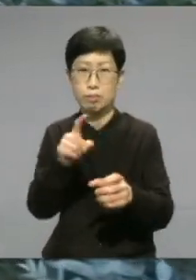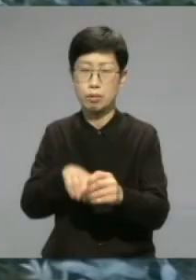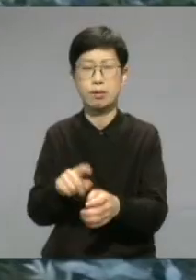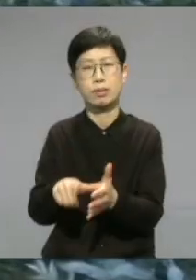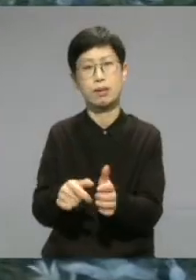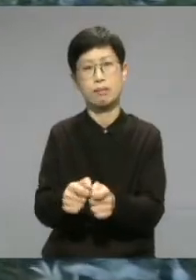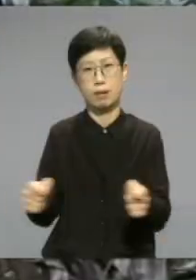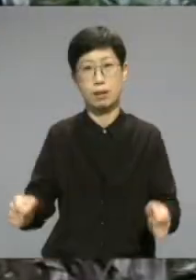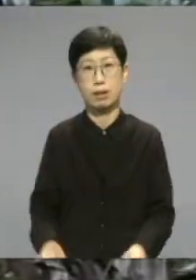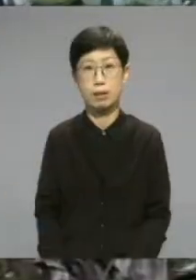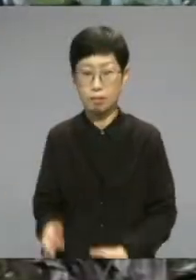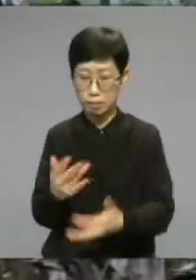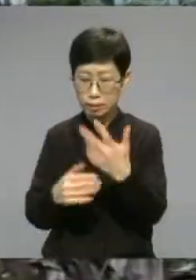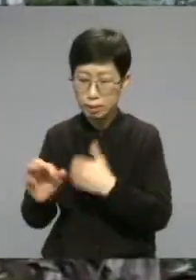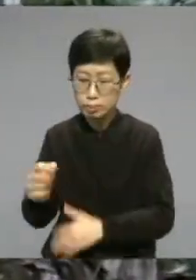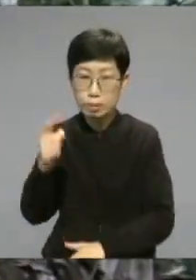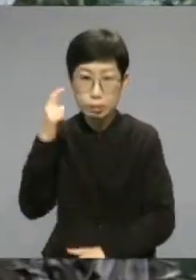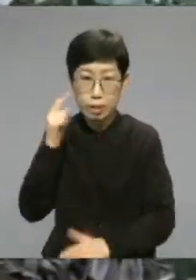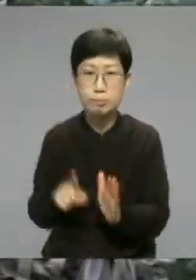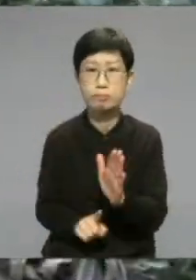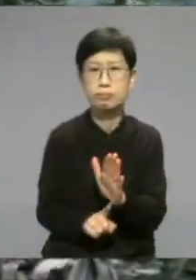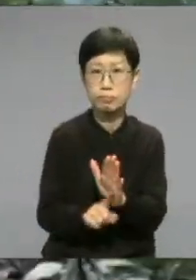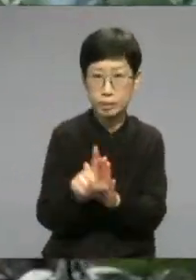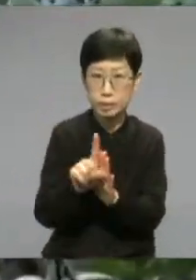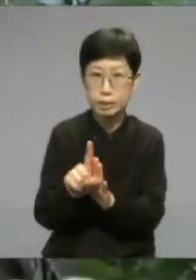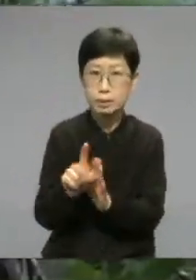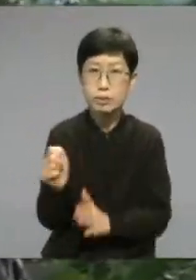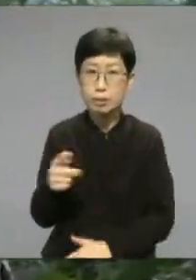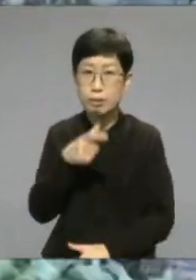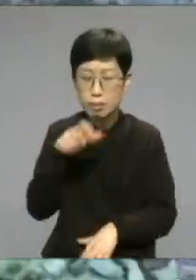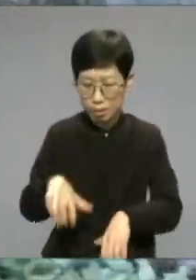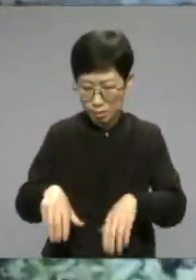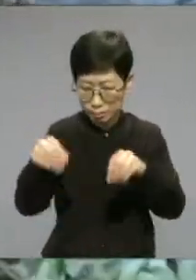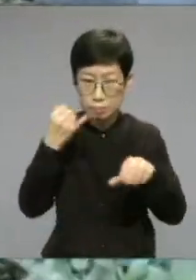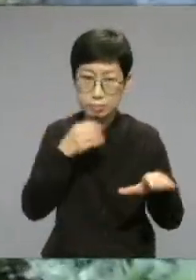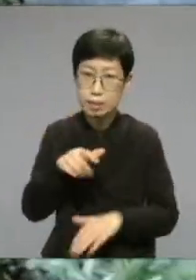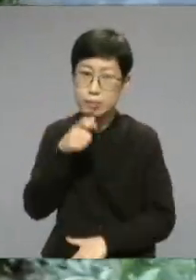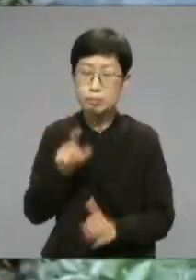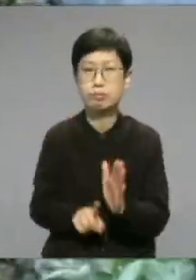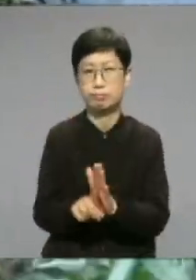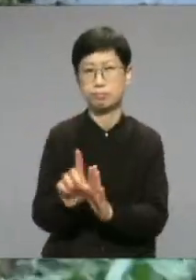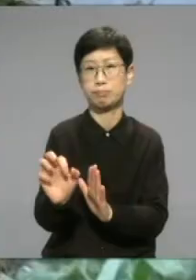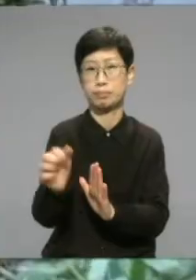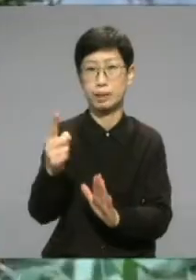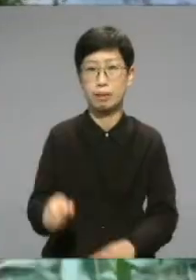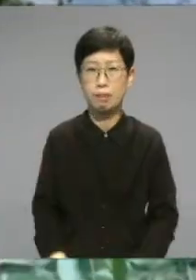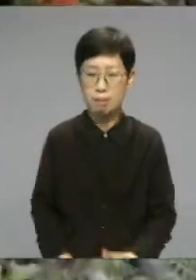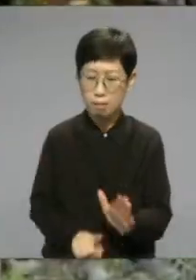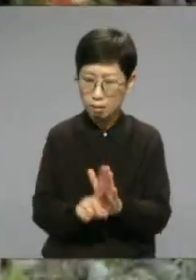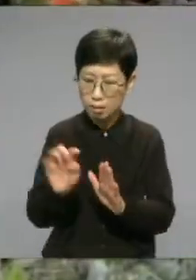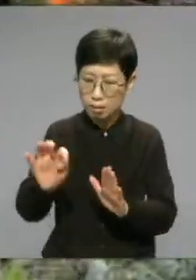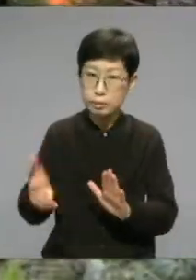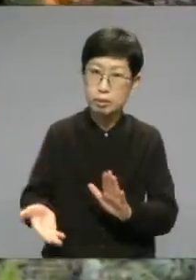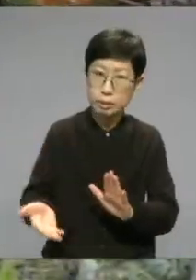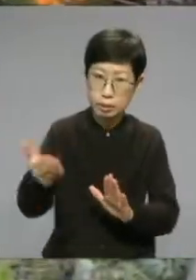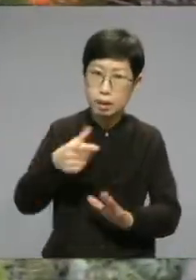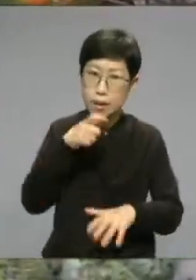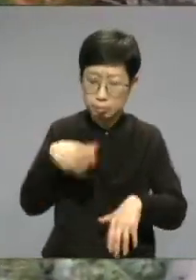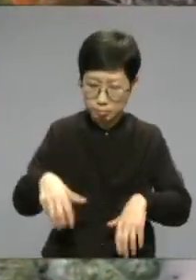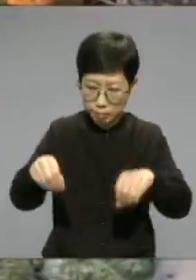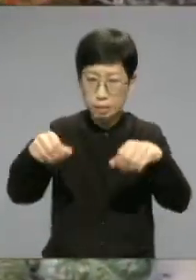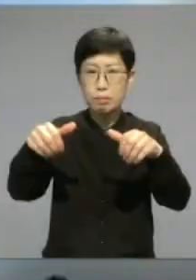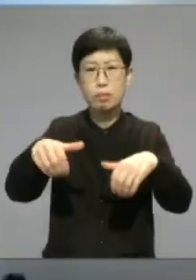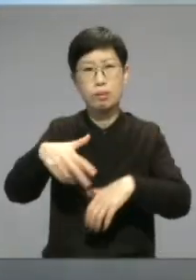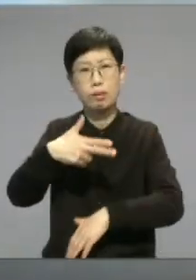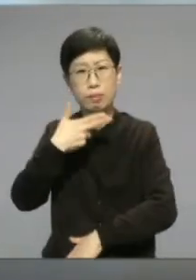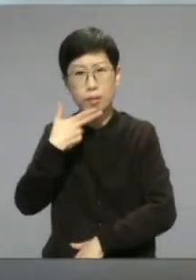이번 화재의 원인을 고온 건조 현상 엘니뇨로 보고 있습니다. 40도까지 치솟는 기온에 건기와 가뭄으로